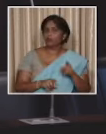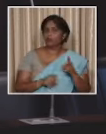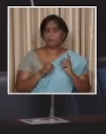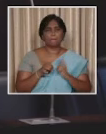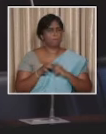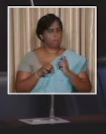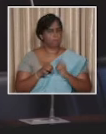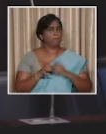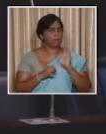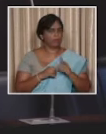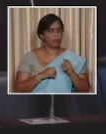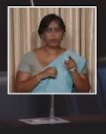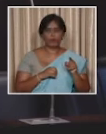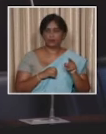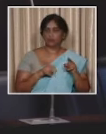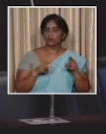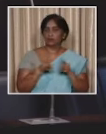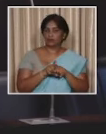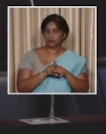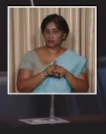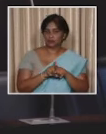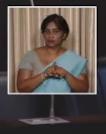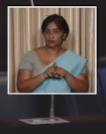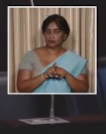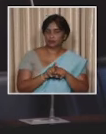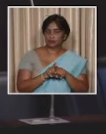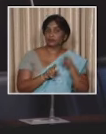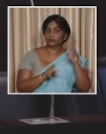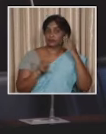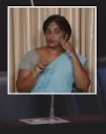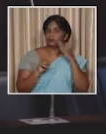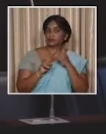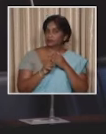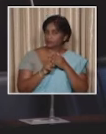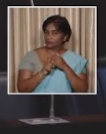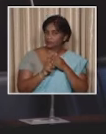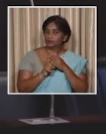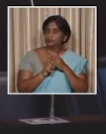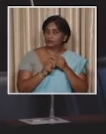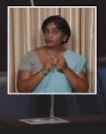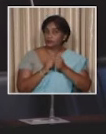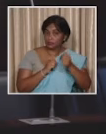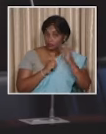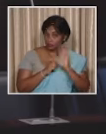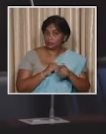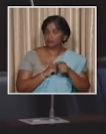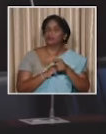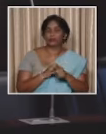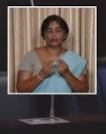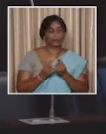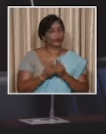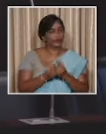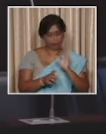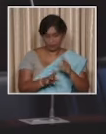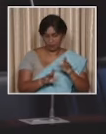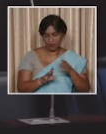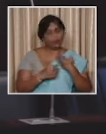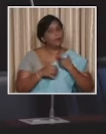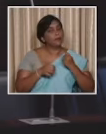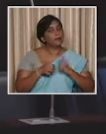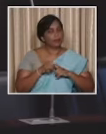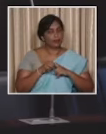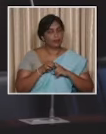prashna tiyenawa iti e hinda me pilibanda obutuma piyawara aran tiyena Kadinangka anda, namun mage prasne